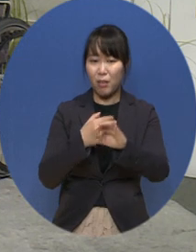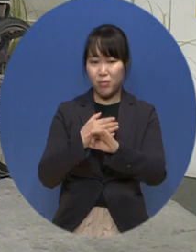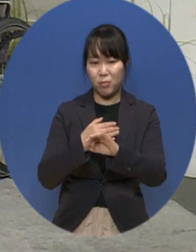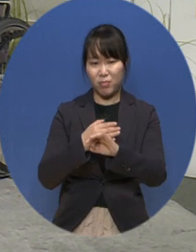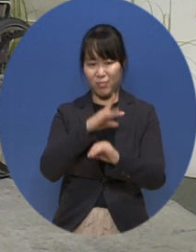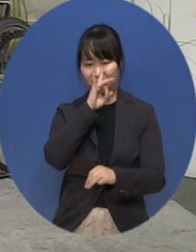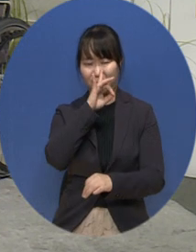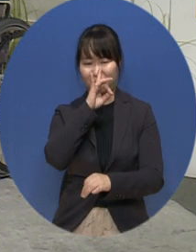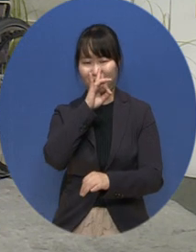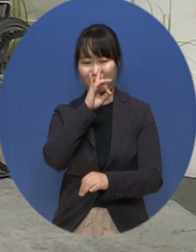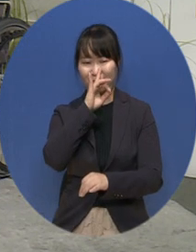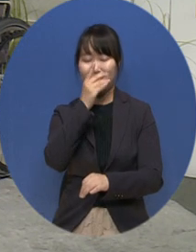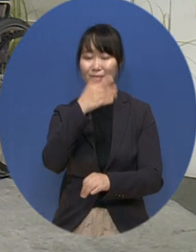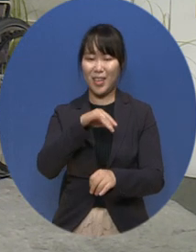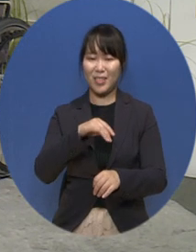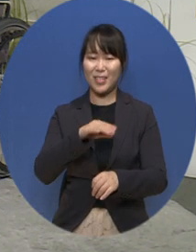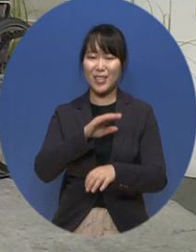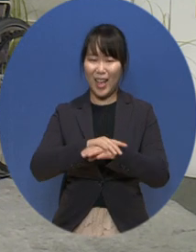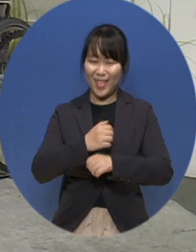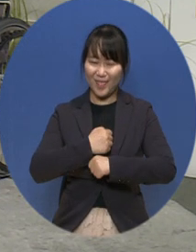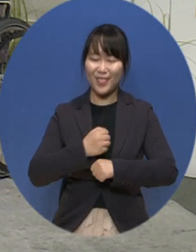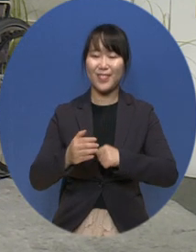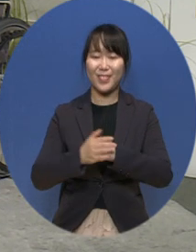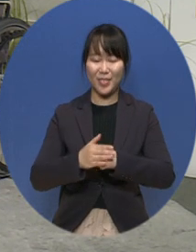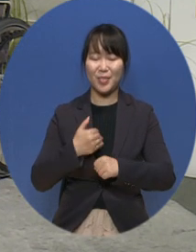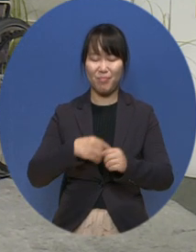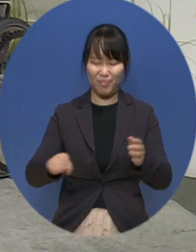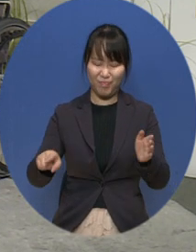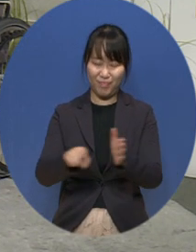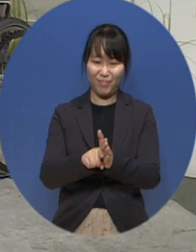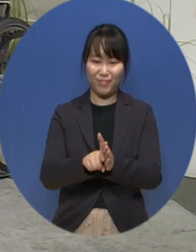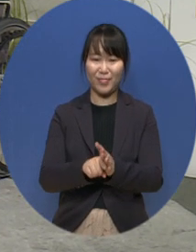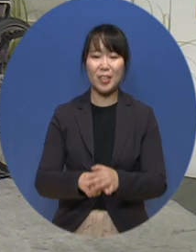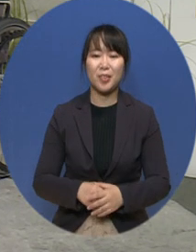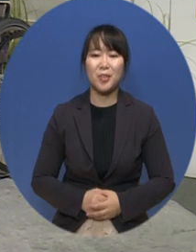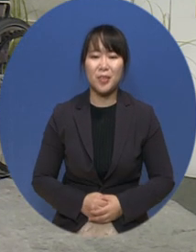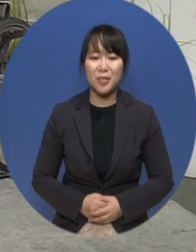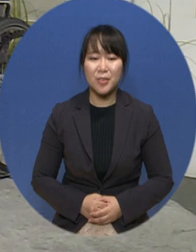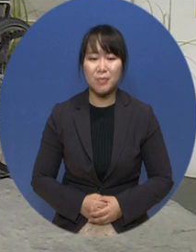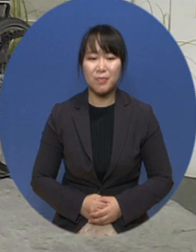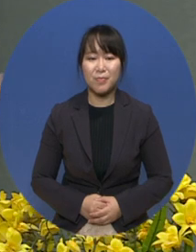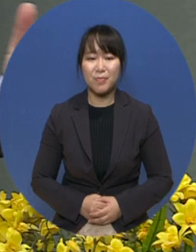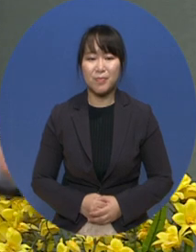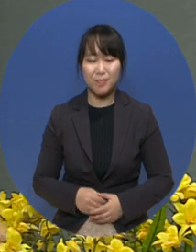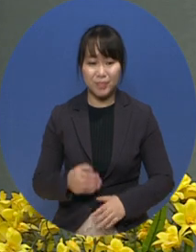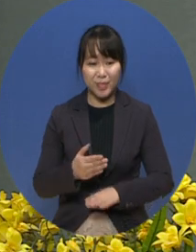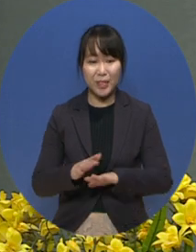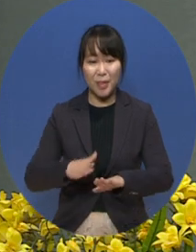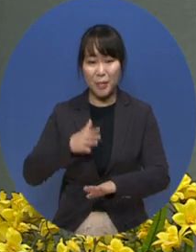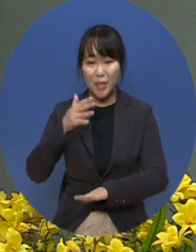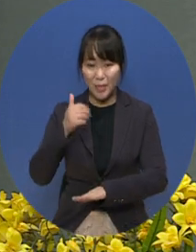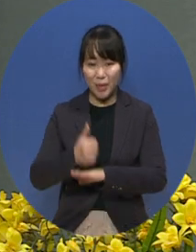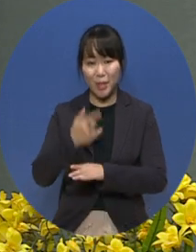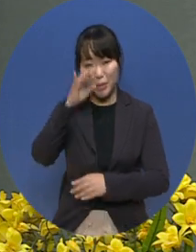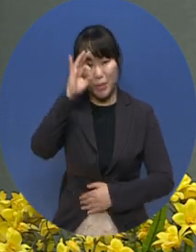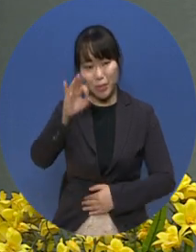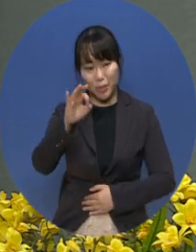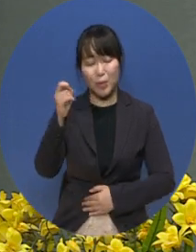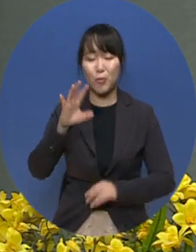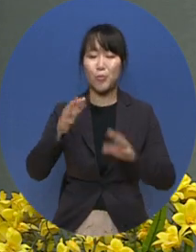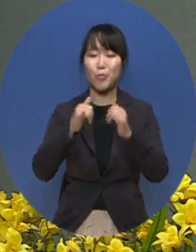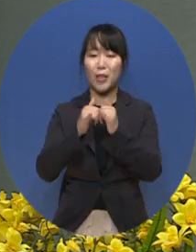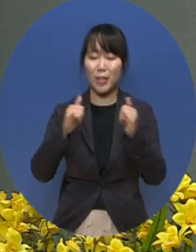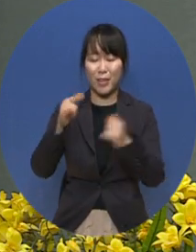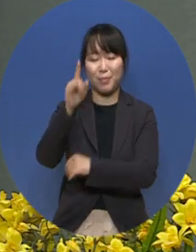탈 거 같애 그런데 꼭 지키 신이 까요 예 저는 믿습니다 내야 돼요 그래서 작은거 이젠 마지막으로 우리 시청자 분들과 또